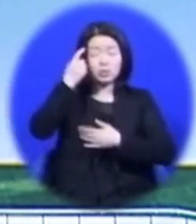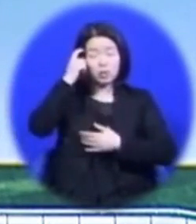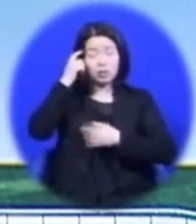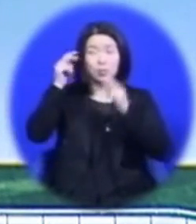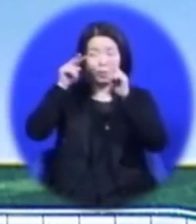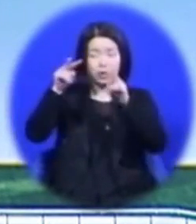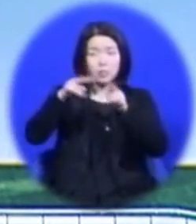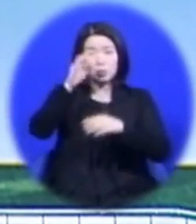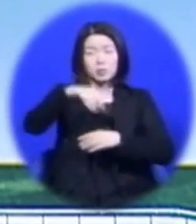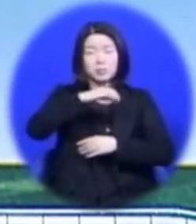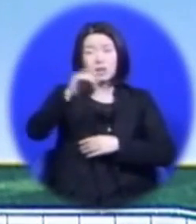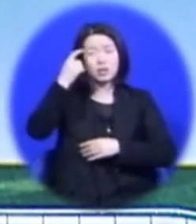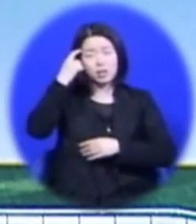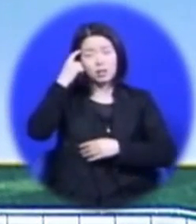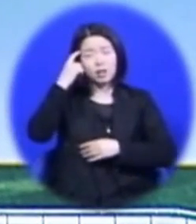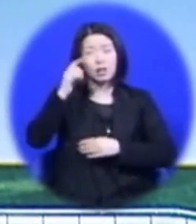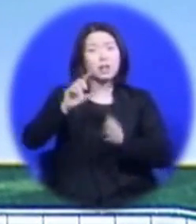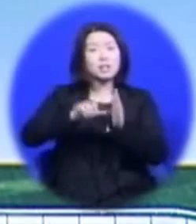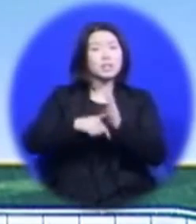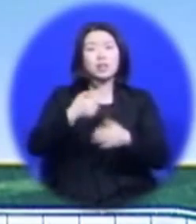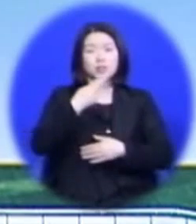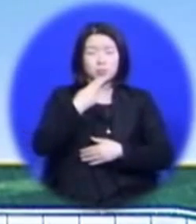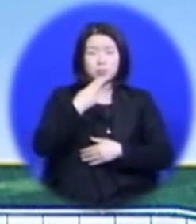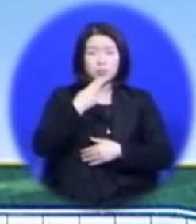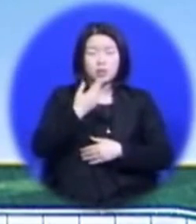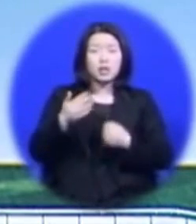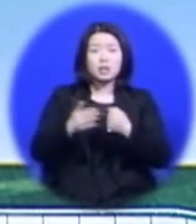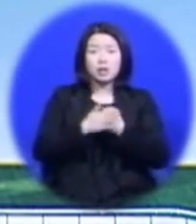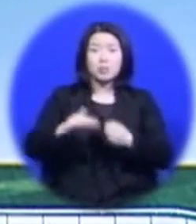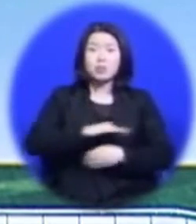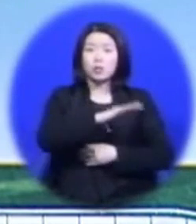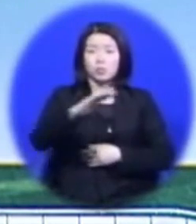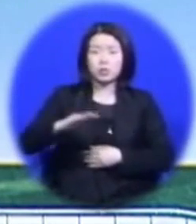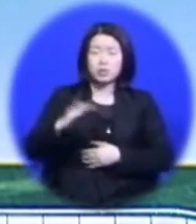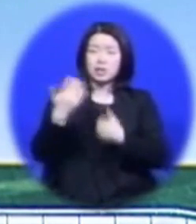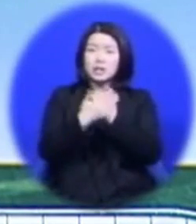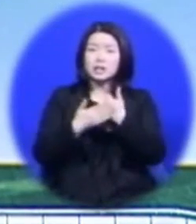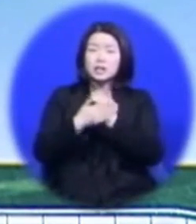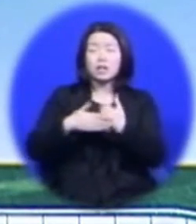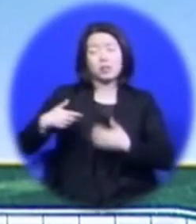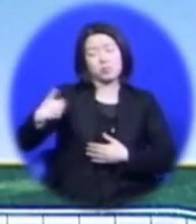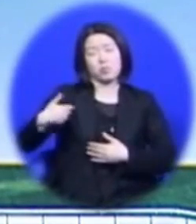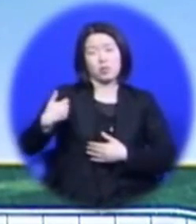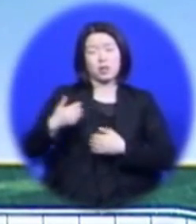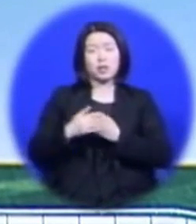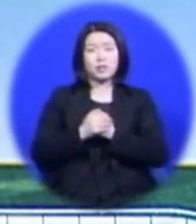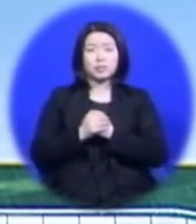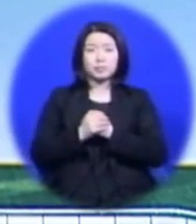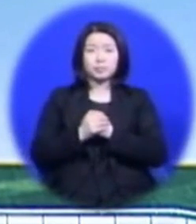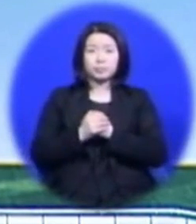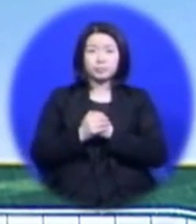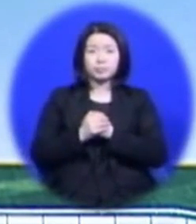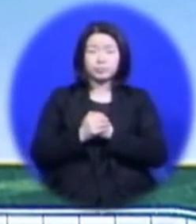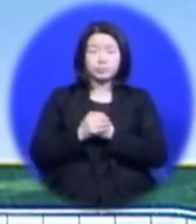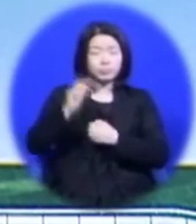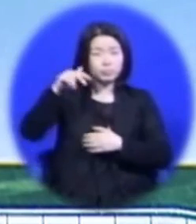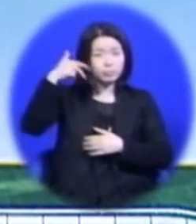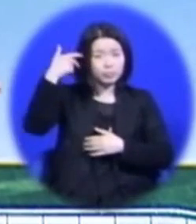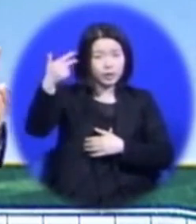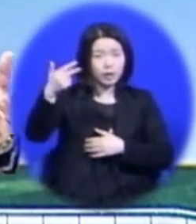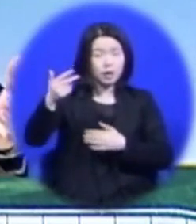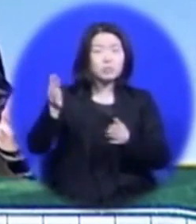삽니다. 그래서 우리는 은혜를 모르는 것입니다. 다음